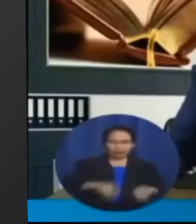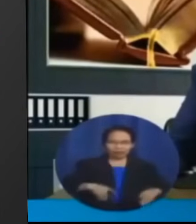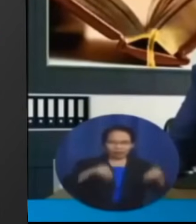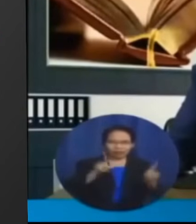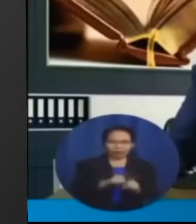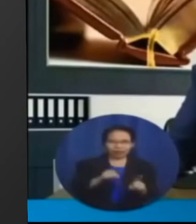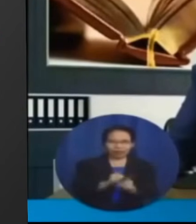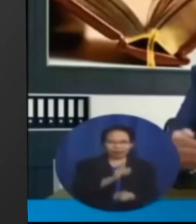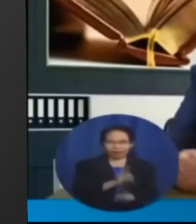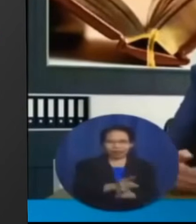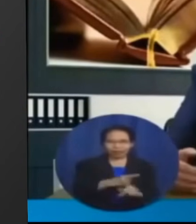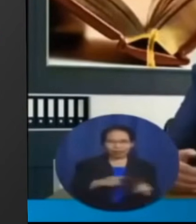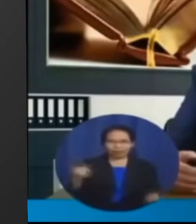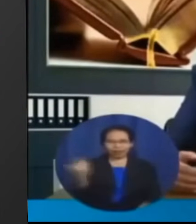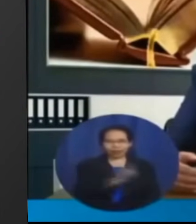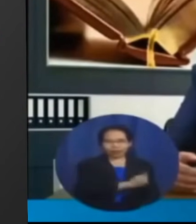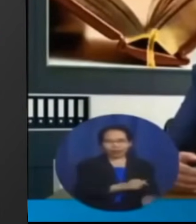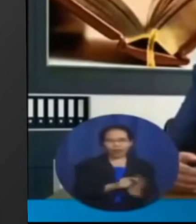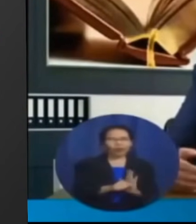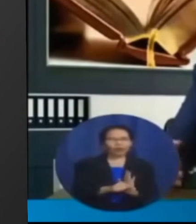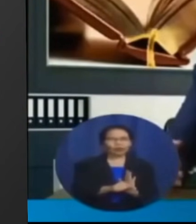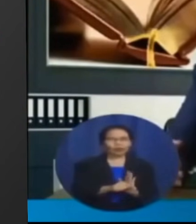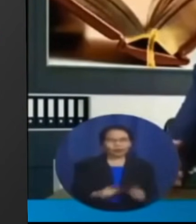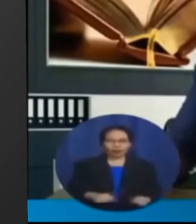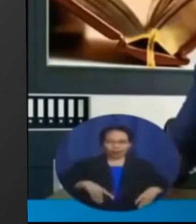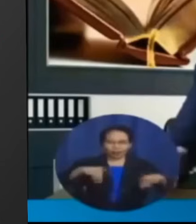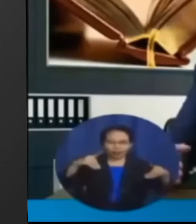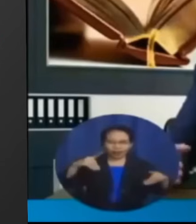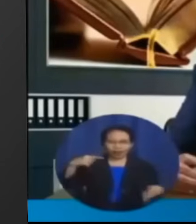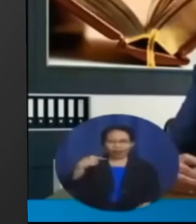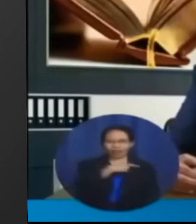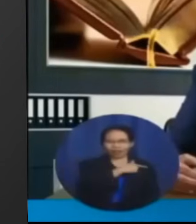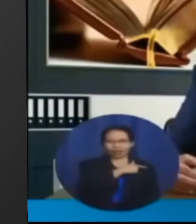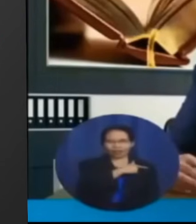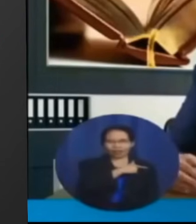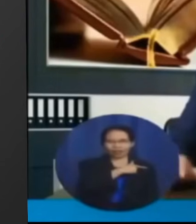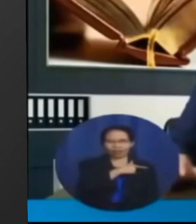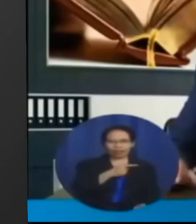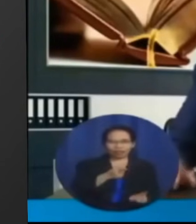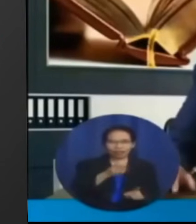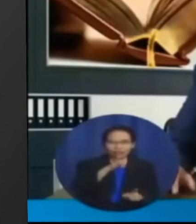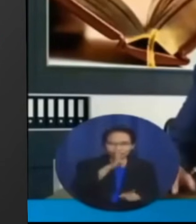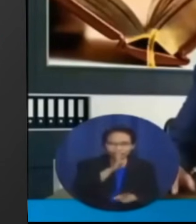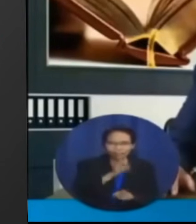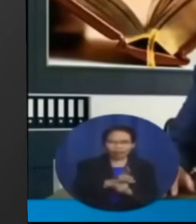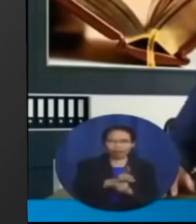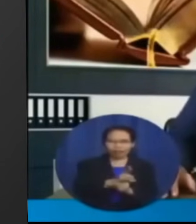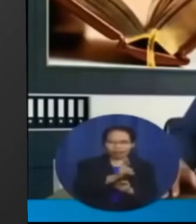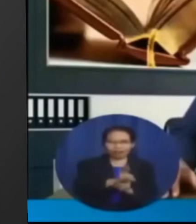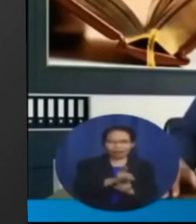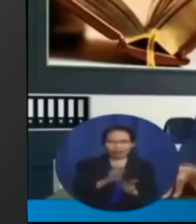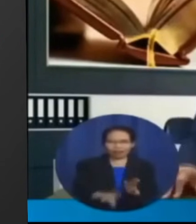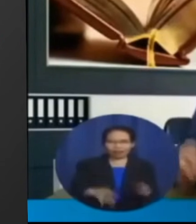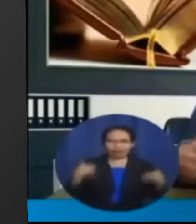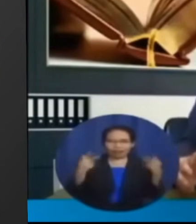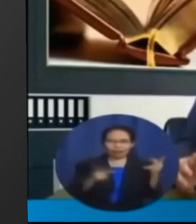adapted as reality. Pero sa ating panahon, adapted na yung kasinungalingan to be reality. And there